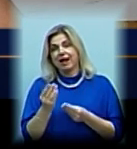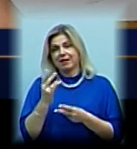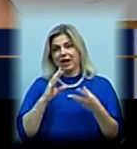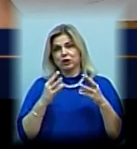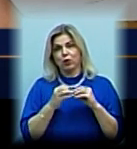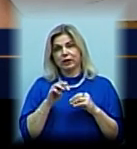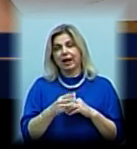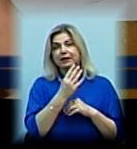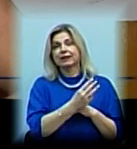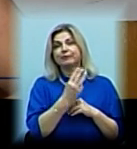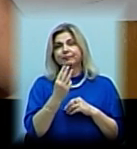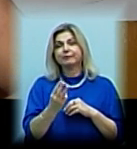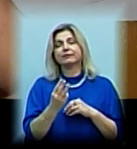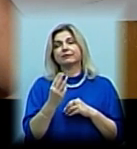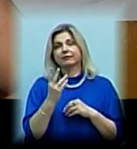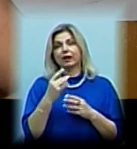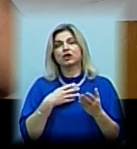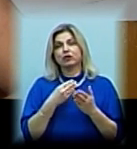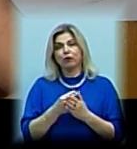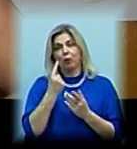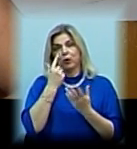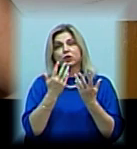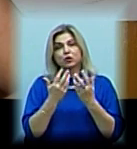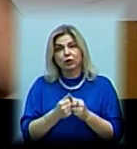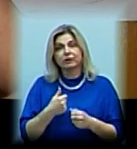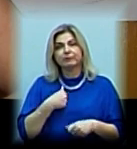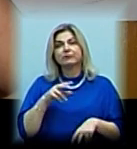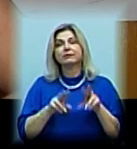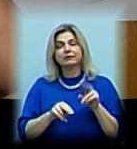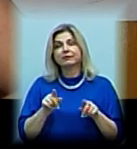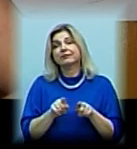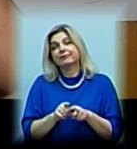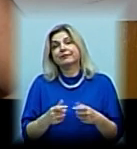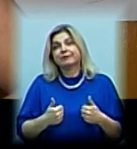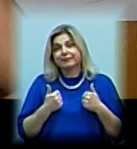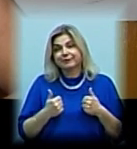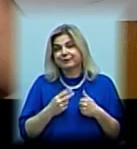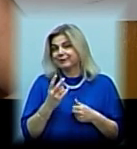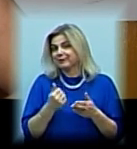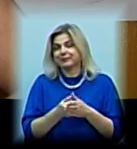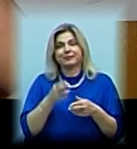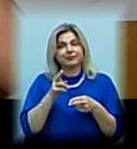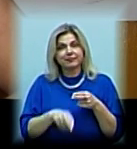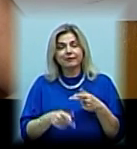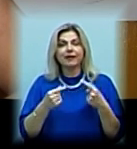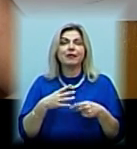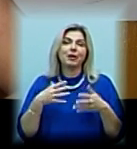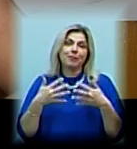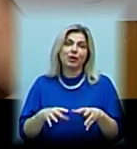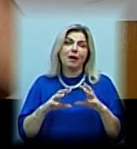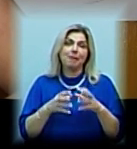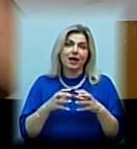результат. 33 підбирання на своєму щиті, я вважаю, це... Наче старались, але не до кінця. Десь втрачали м'яч,